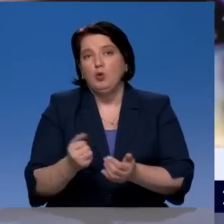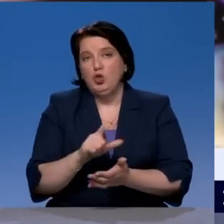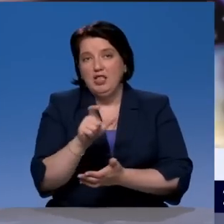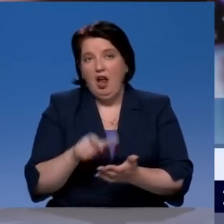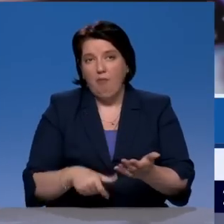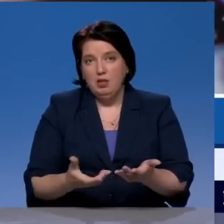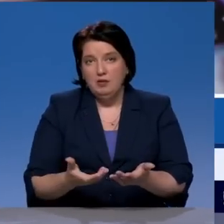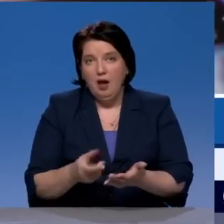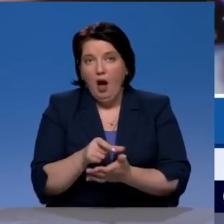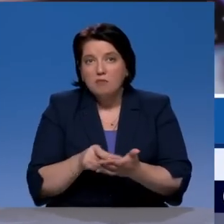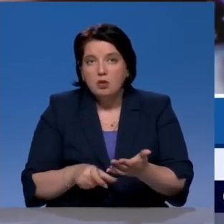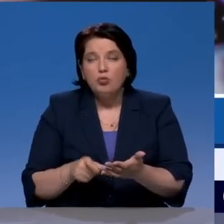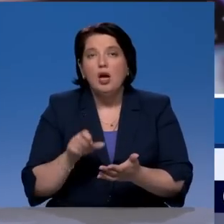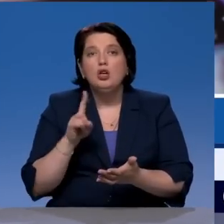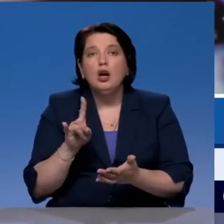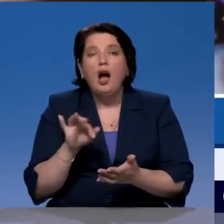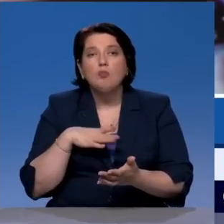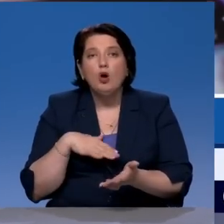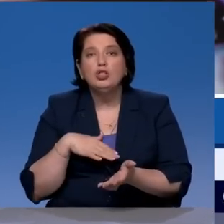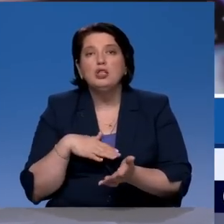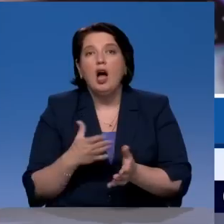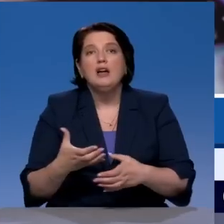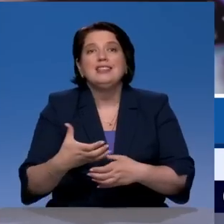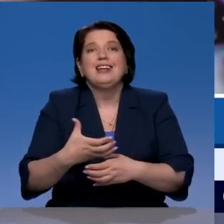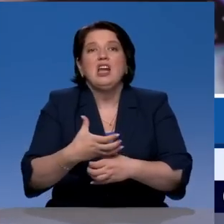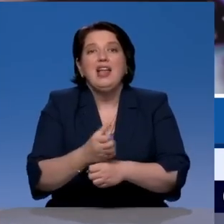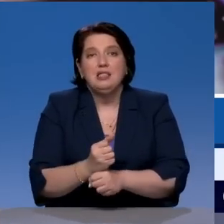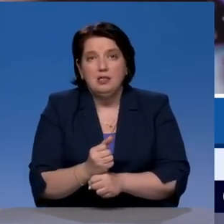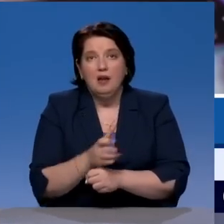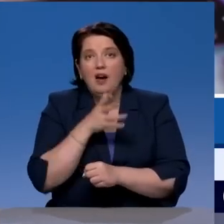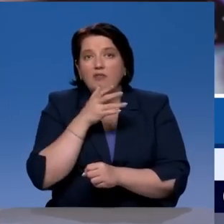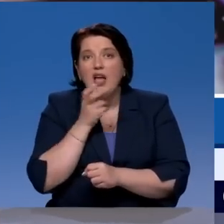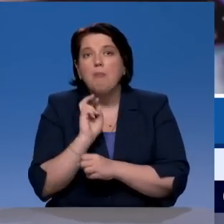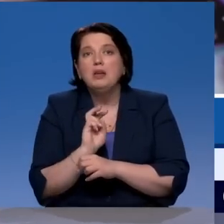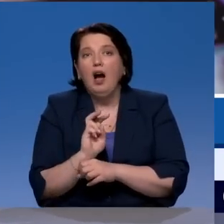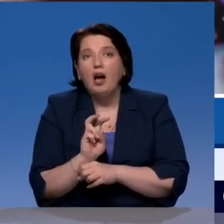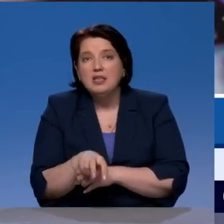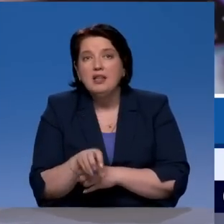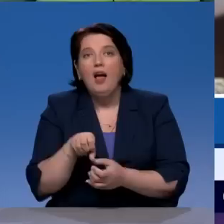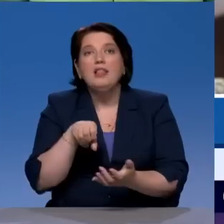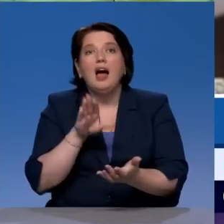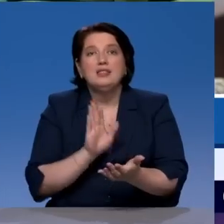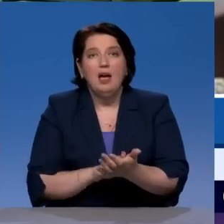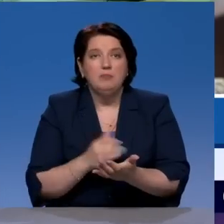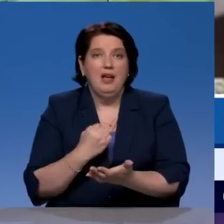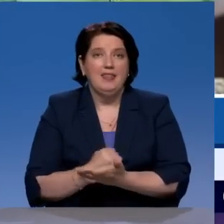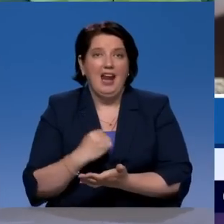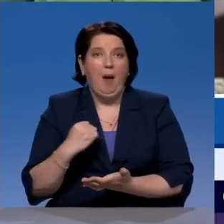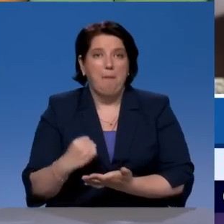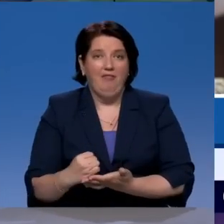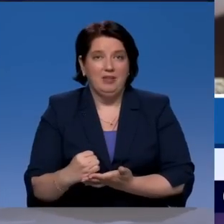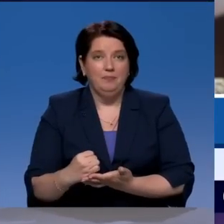ну, так сказать, от посредника в виде терапевта для записи? Терапевт в данном случае